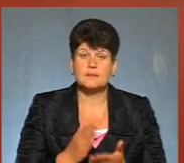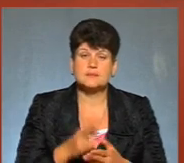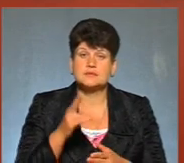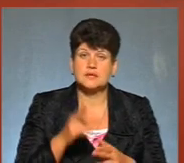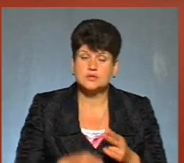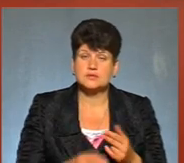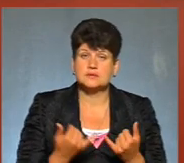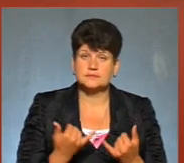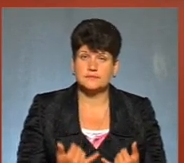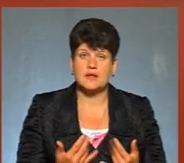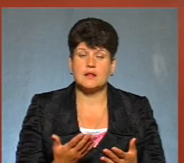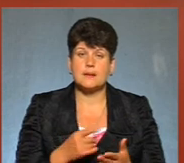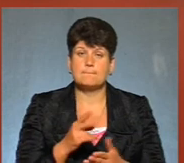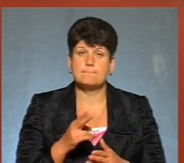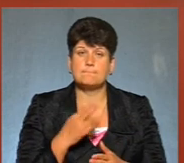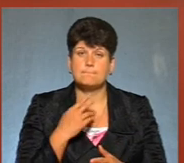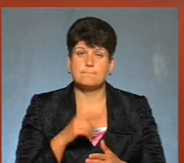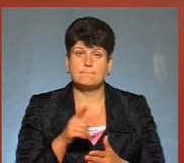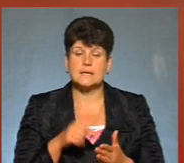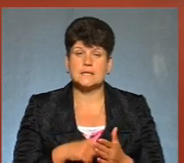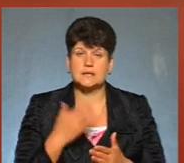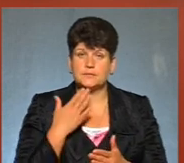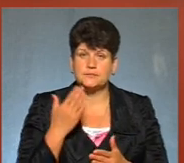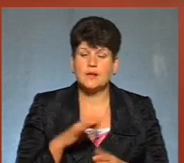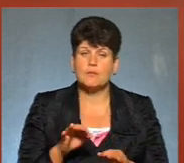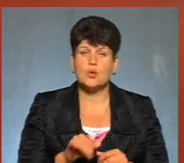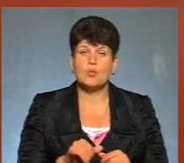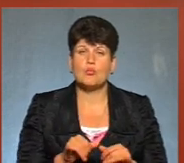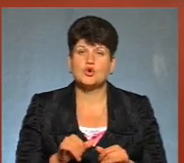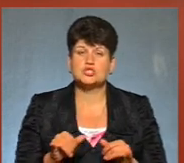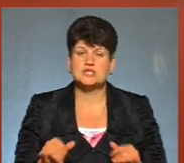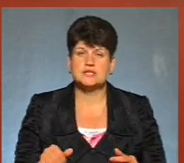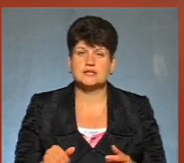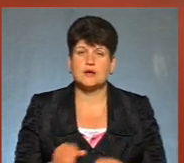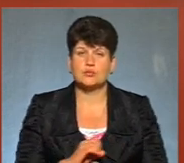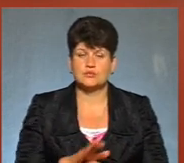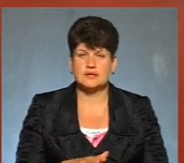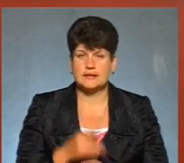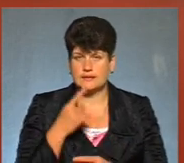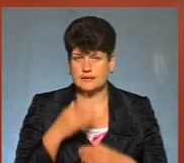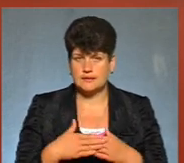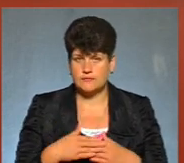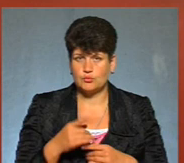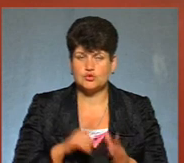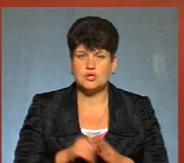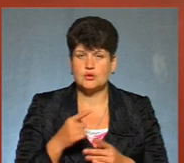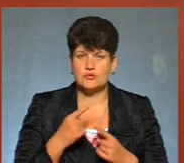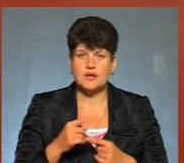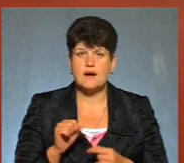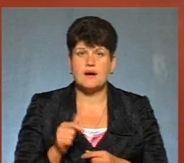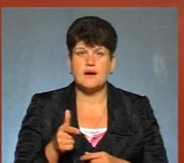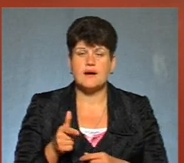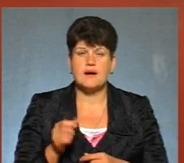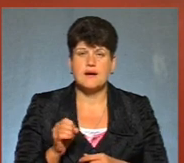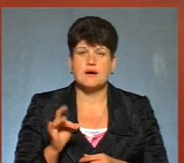наш ефір. Останнє питання стосовно того, яка є нова інформація про поширення вірусу. Для прикладу, нещодавно почали говорити про те, що в аерозолях